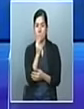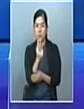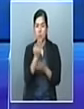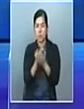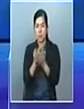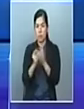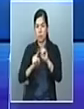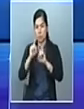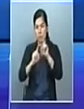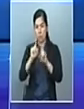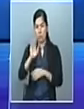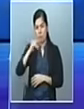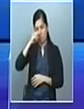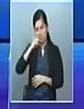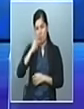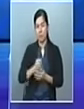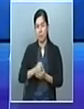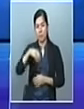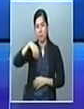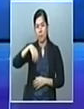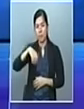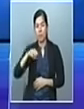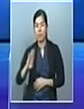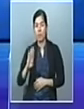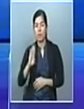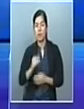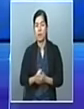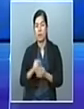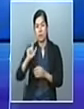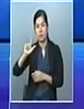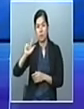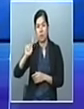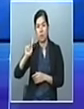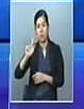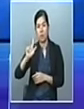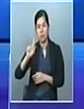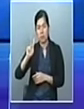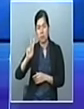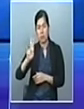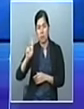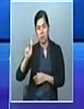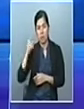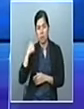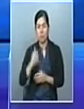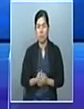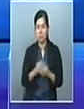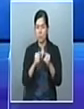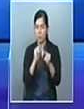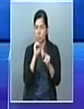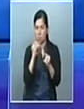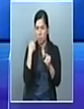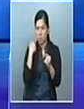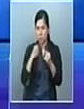ในมุมมองของบริษัทหลักทรัพย์กสิกรไทยเองให้แนวต้านเอาไว้นะคะ 1,390 จุดและแนวรับอยู่ที่ 1,380